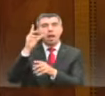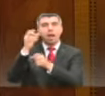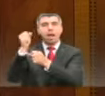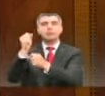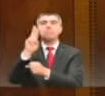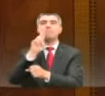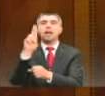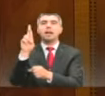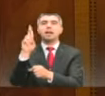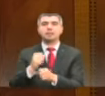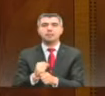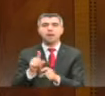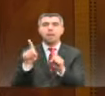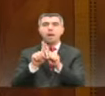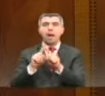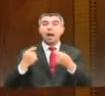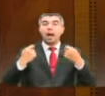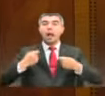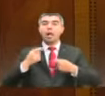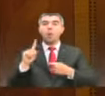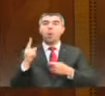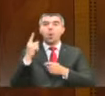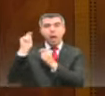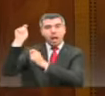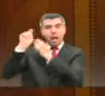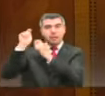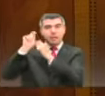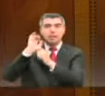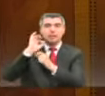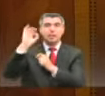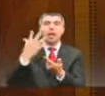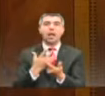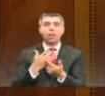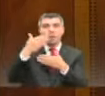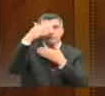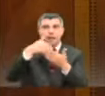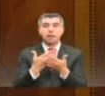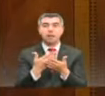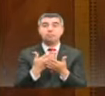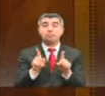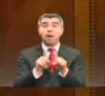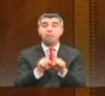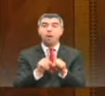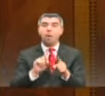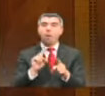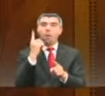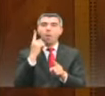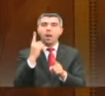الله القائد الأعلى ورئيس أركان الحرب العامة على العناية الخاصة التي يوليها